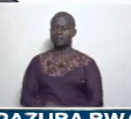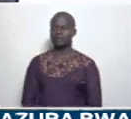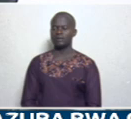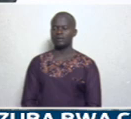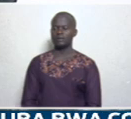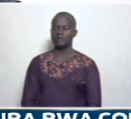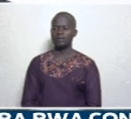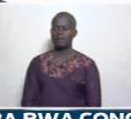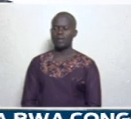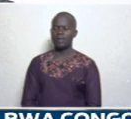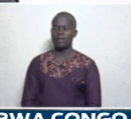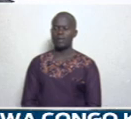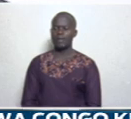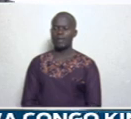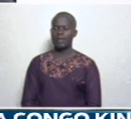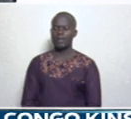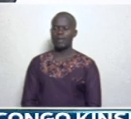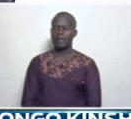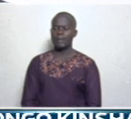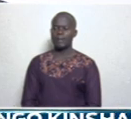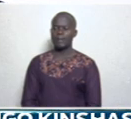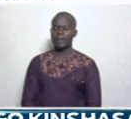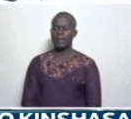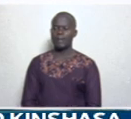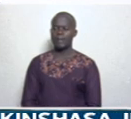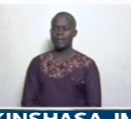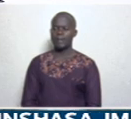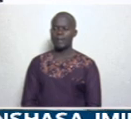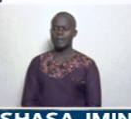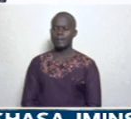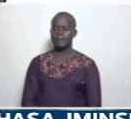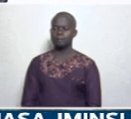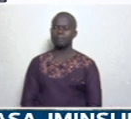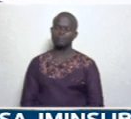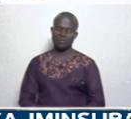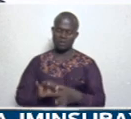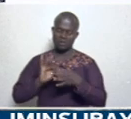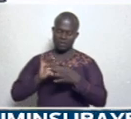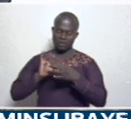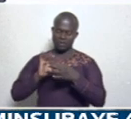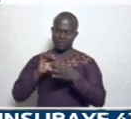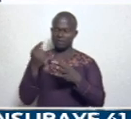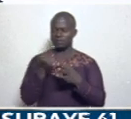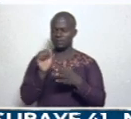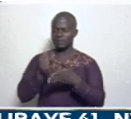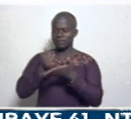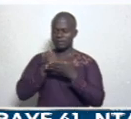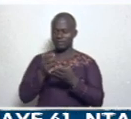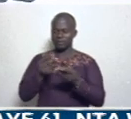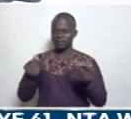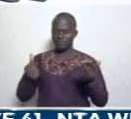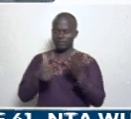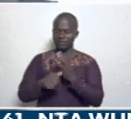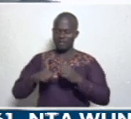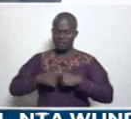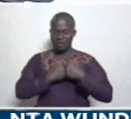through partnership that we can together better deal with. Ubufatanye bwonyine nibwo bwadufasha guhangana n'amakimbirane